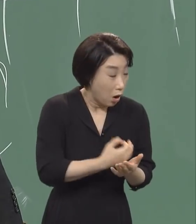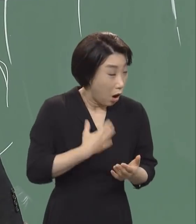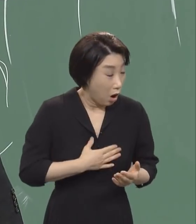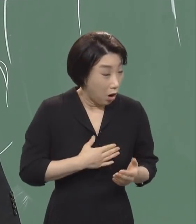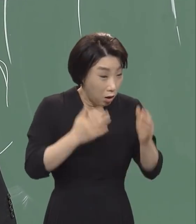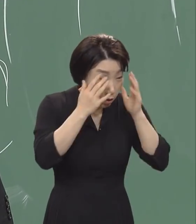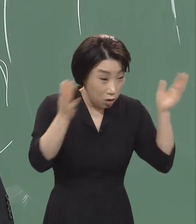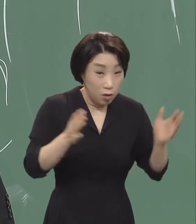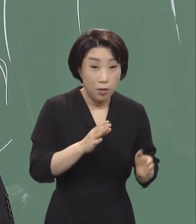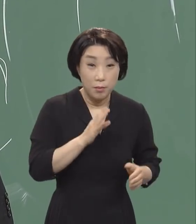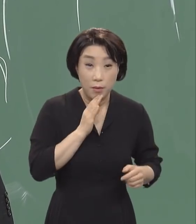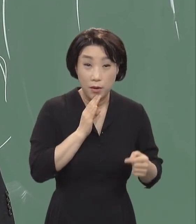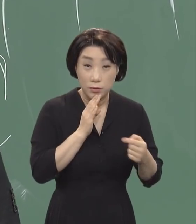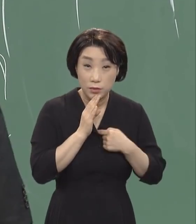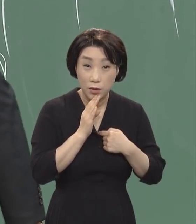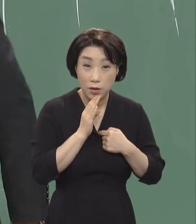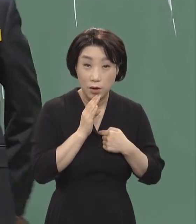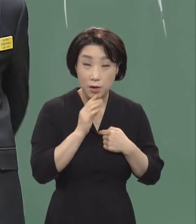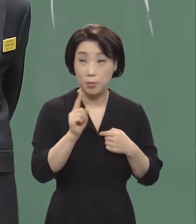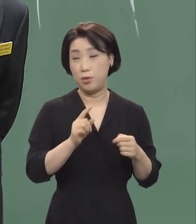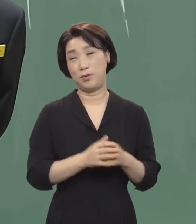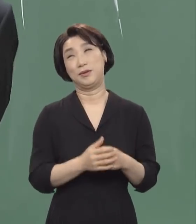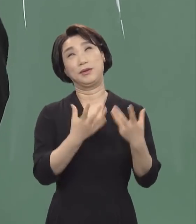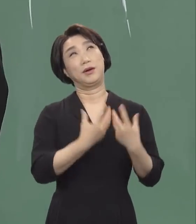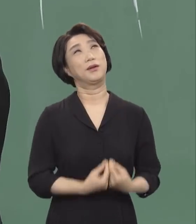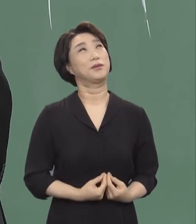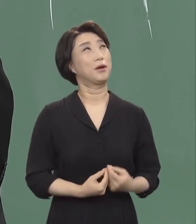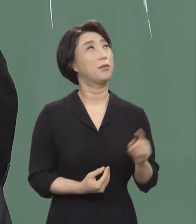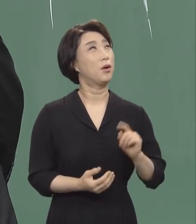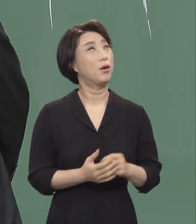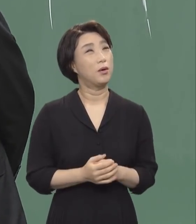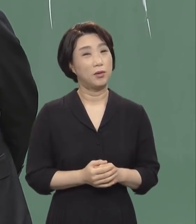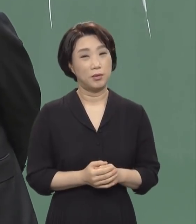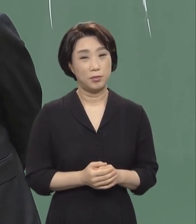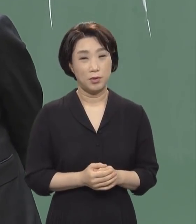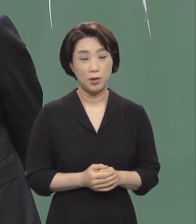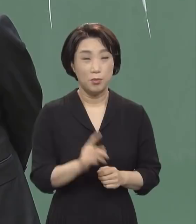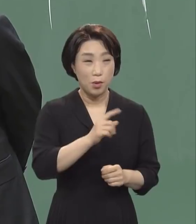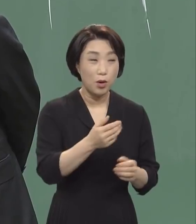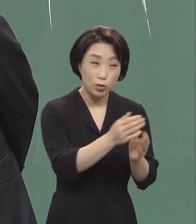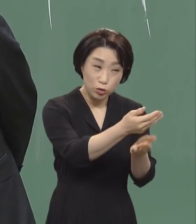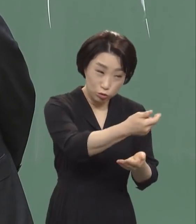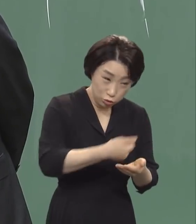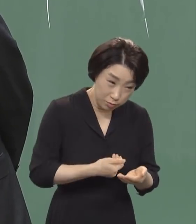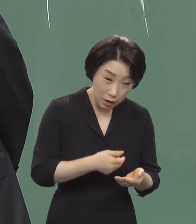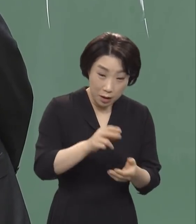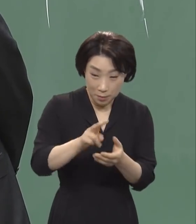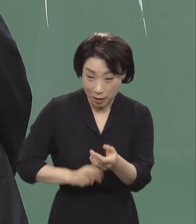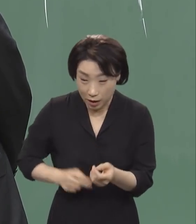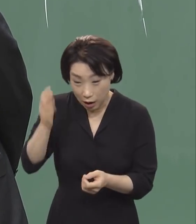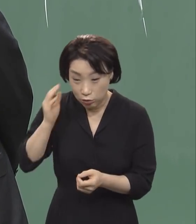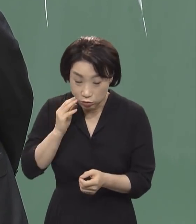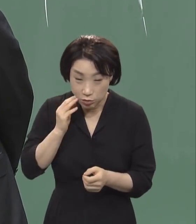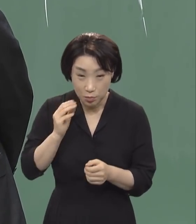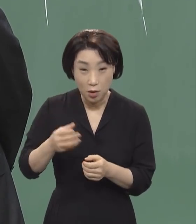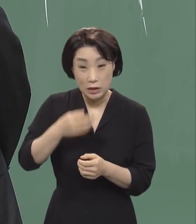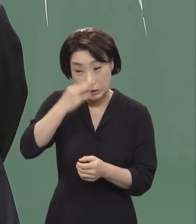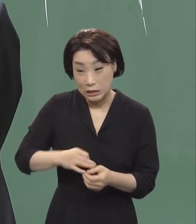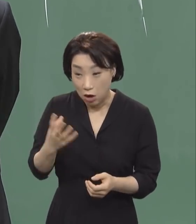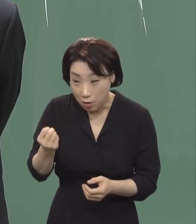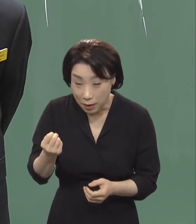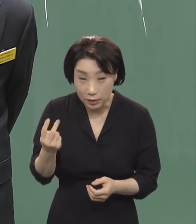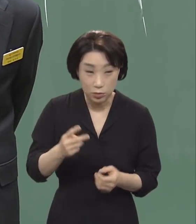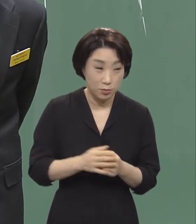보이잖아요. 단이 보이잖아요. 어떤 것은 수입해서 팔면 돈이 어느 정도 남고